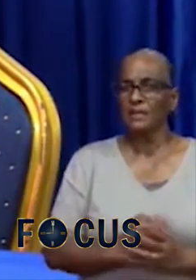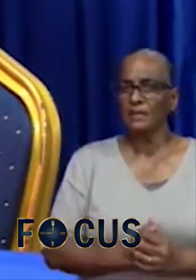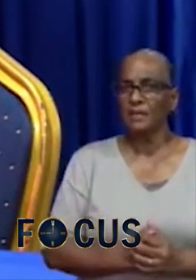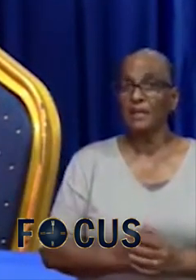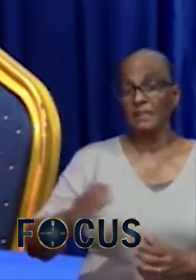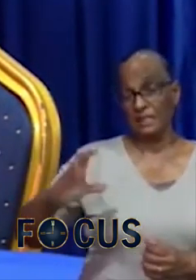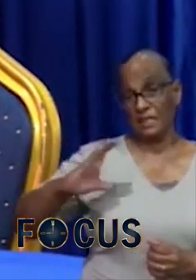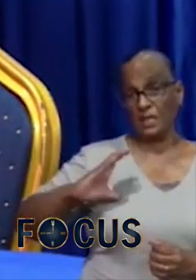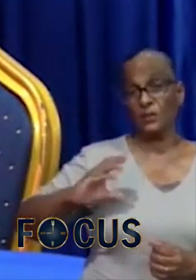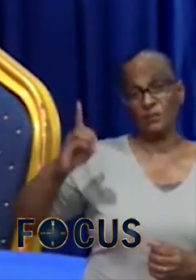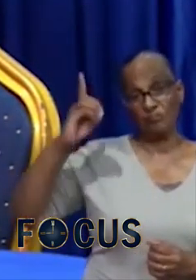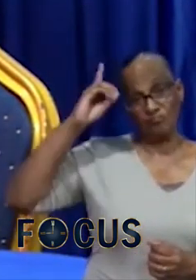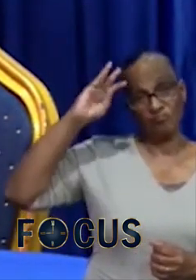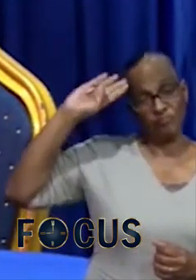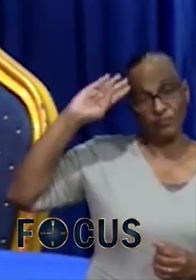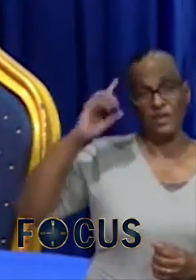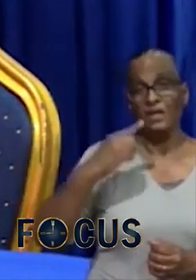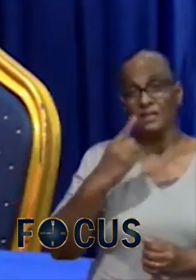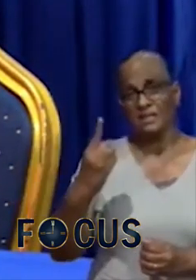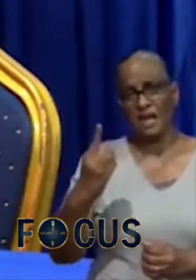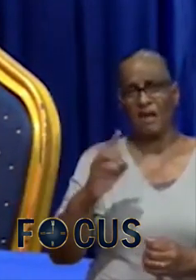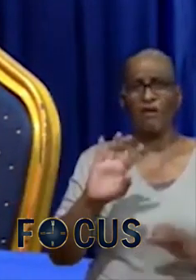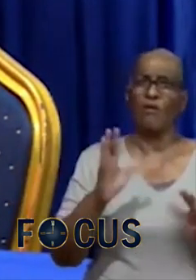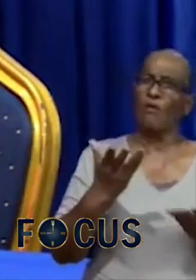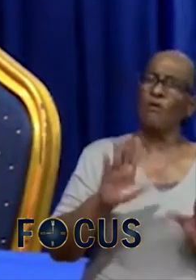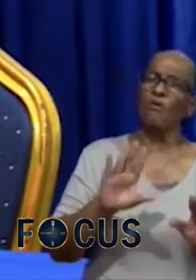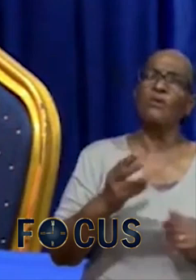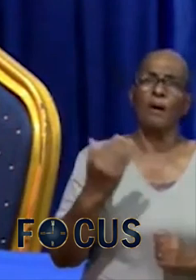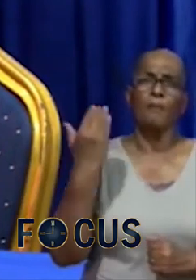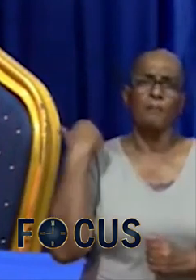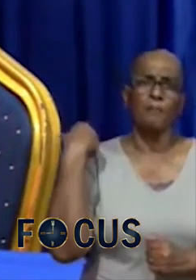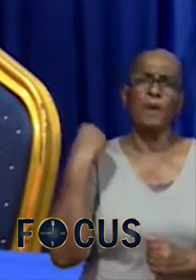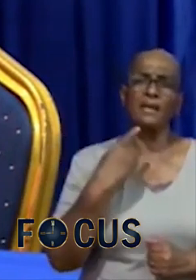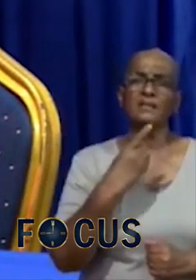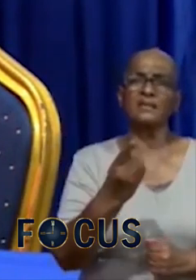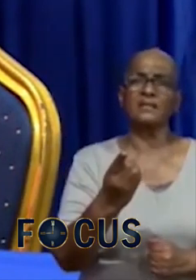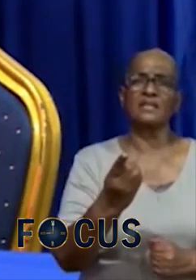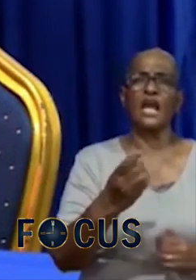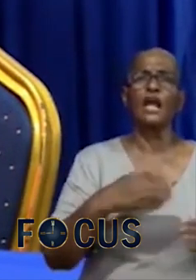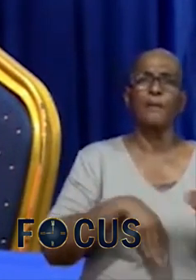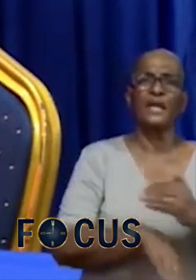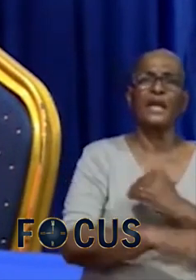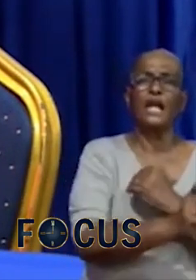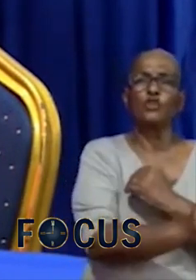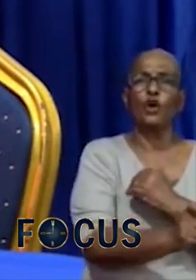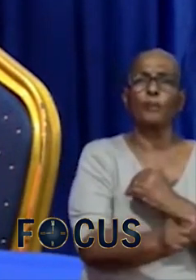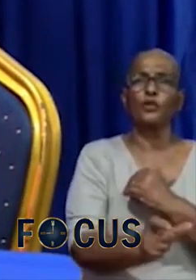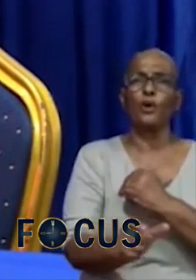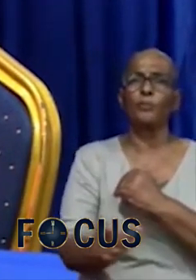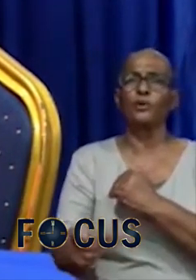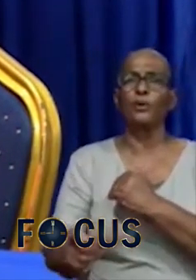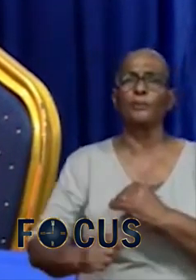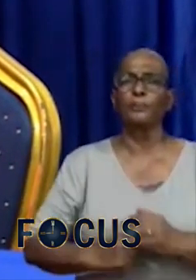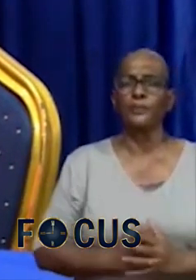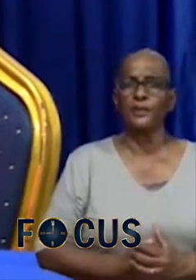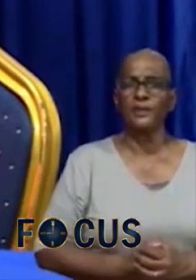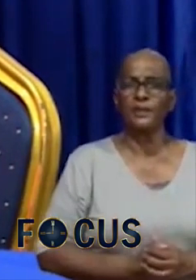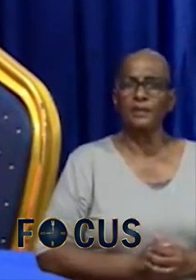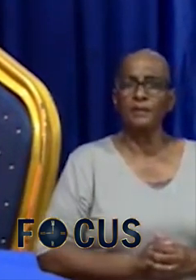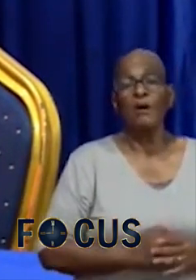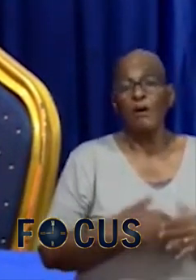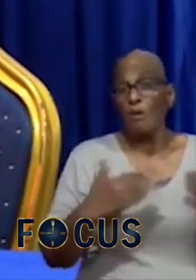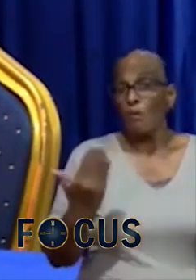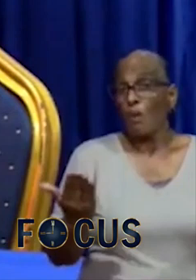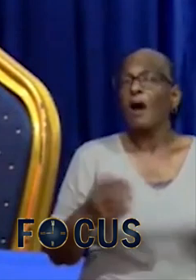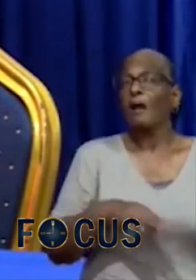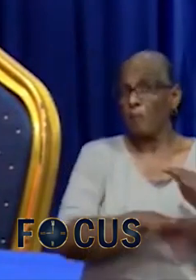De directeur Nationale Veiligheid gaf dus enkele ogenblikken ook al aan, aantal dorpen die, waar